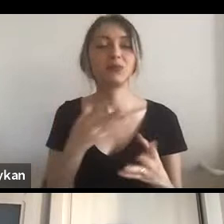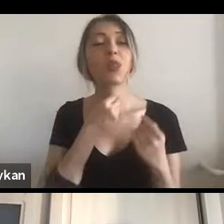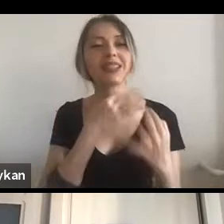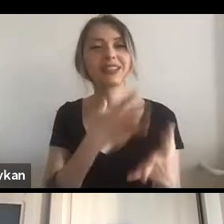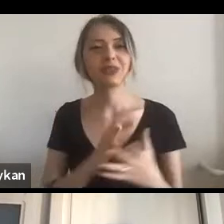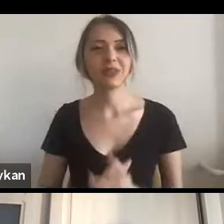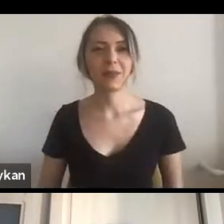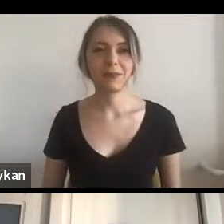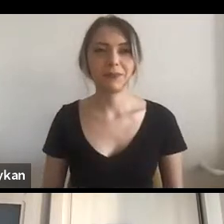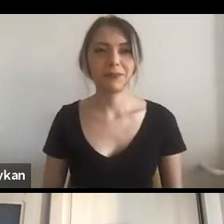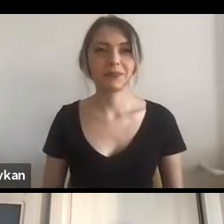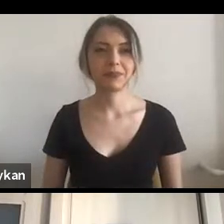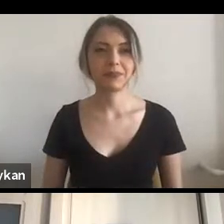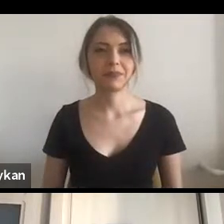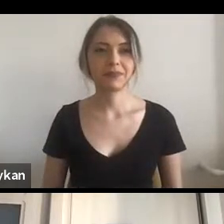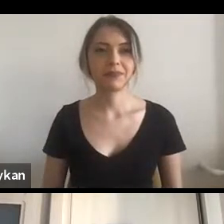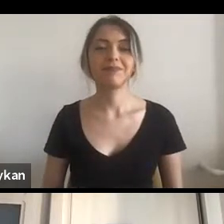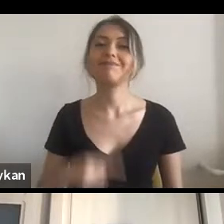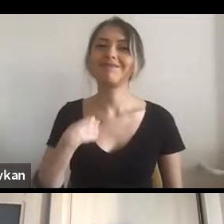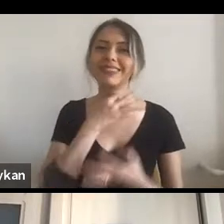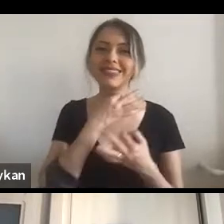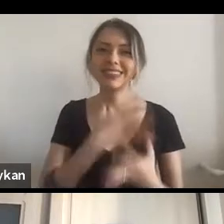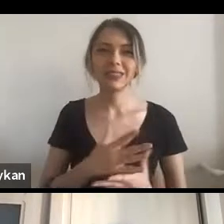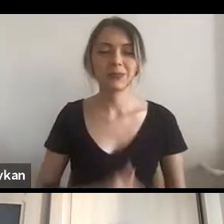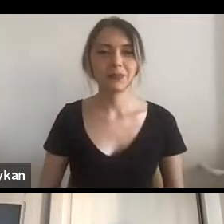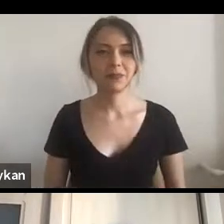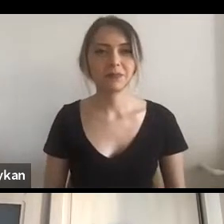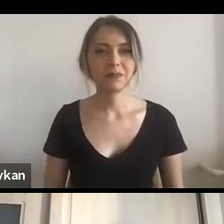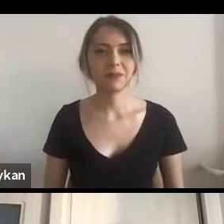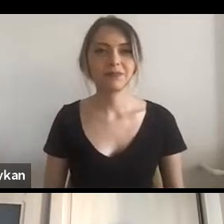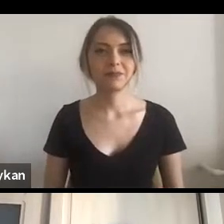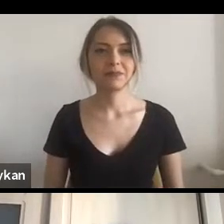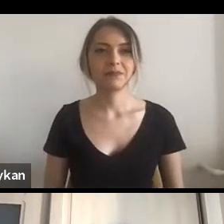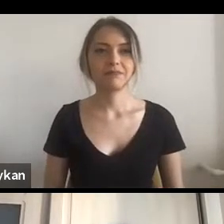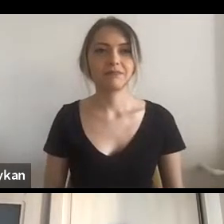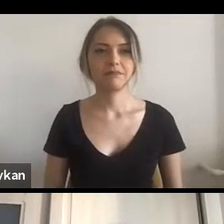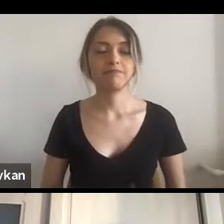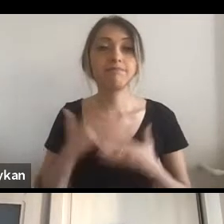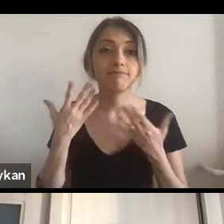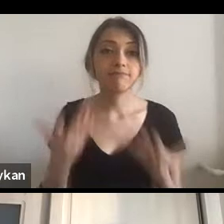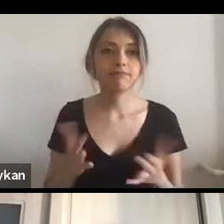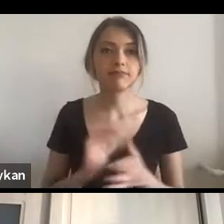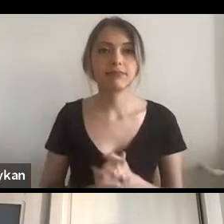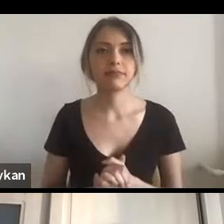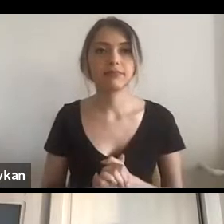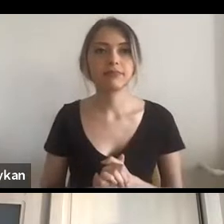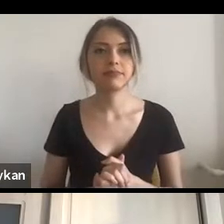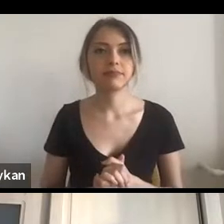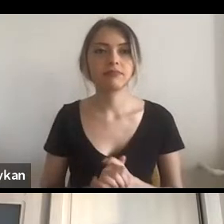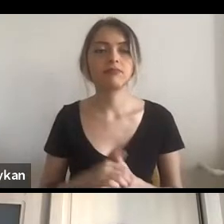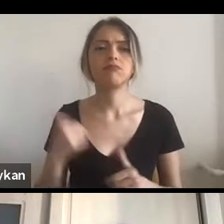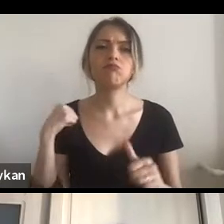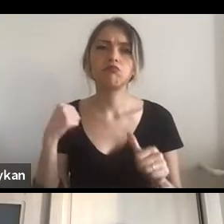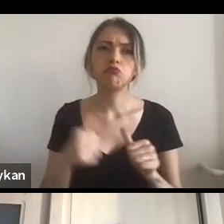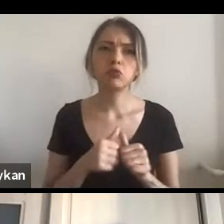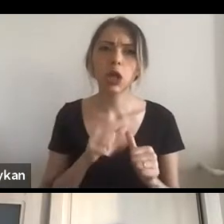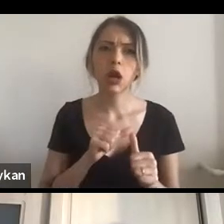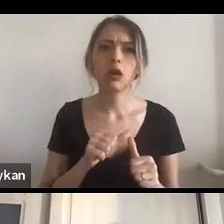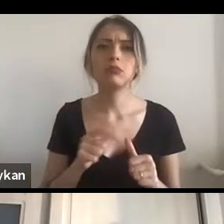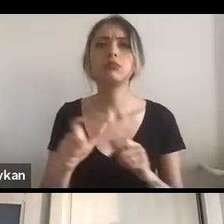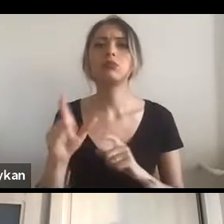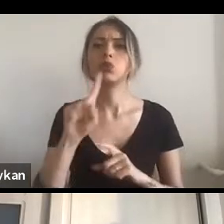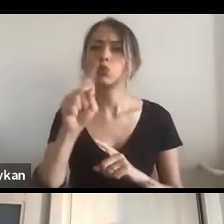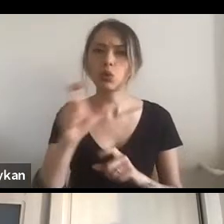ederim. Teşekkürler Kerem. Aslında tekrar döneriz gerçekten buna ama